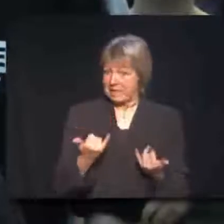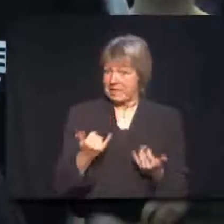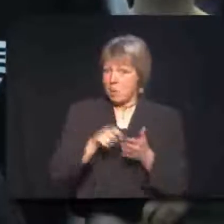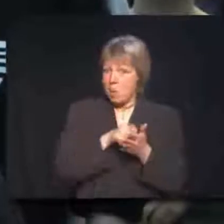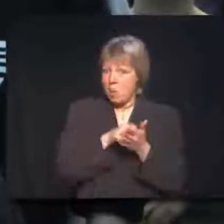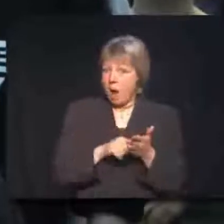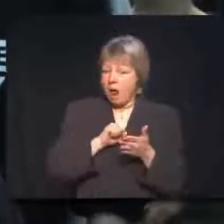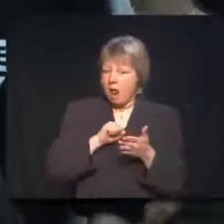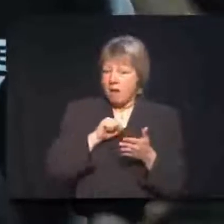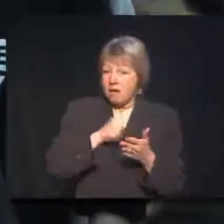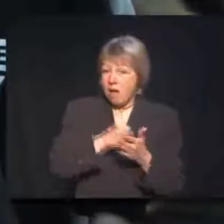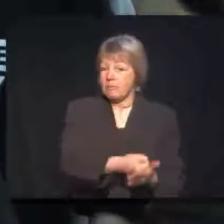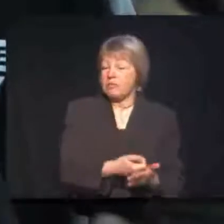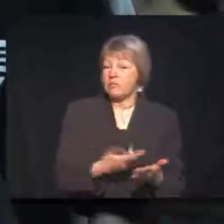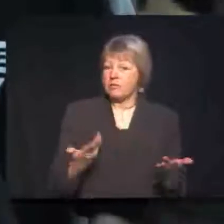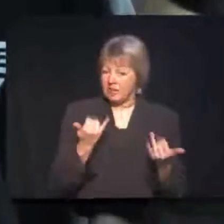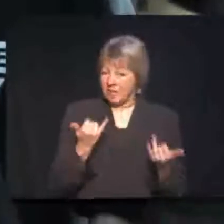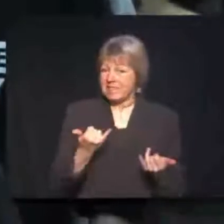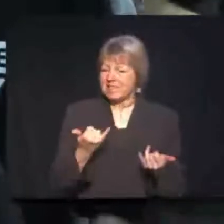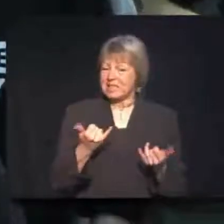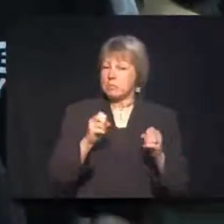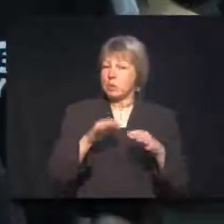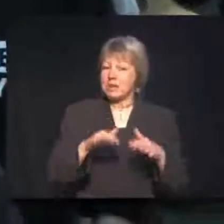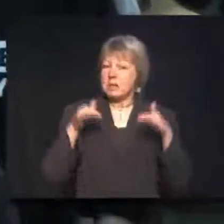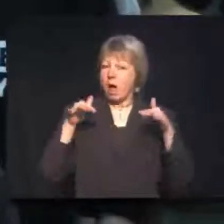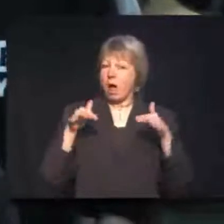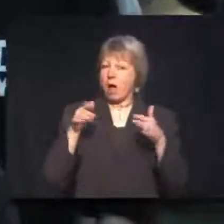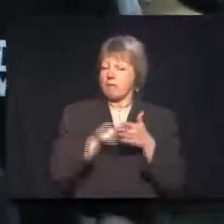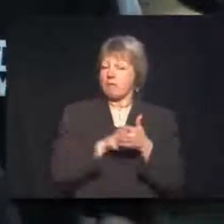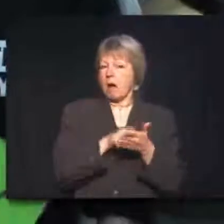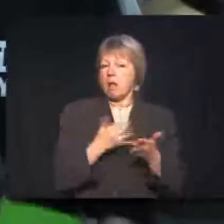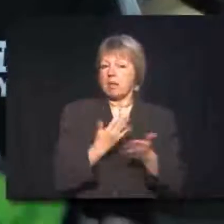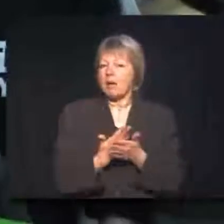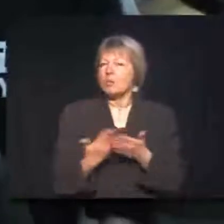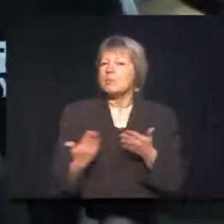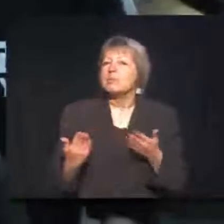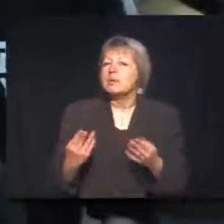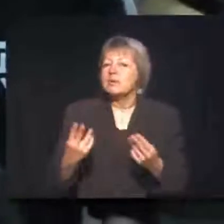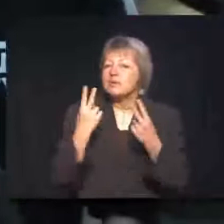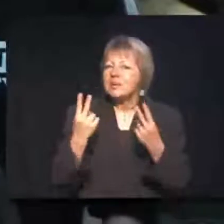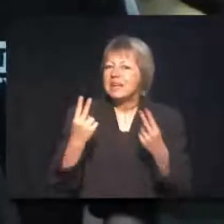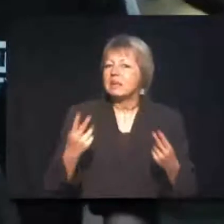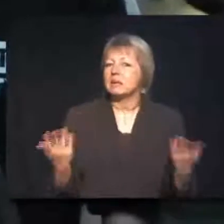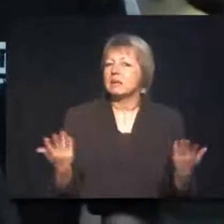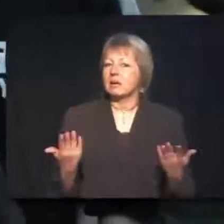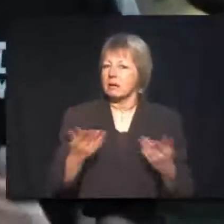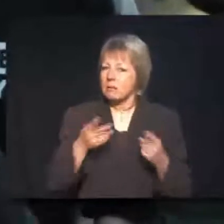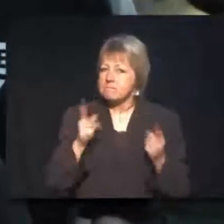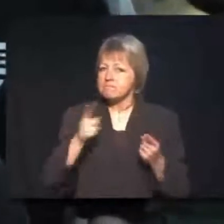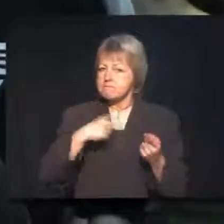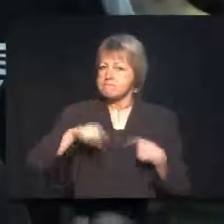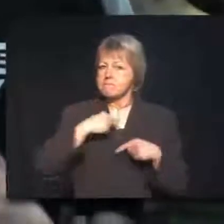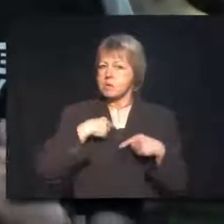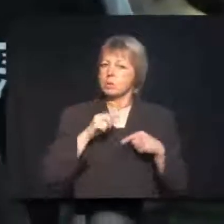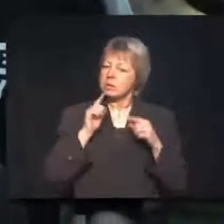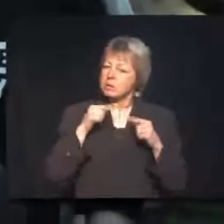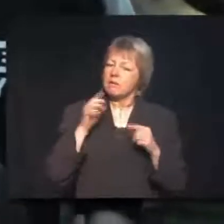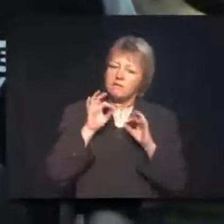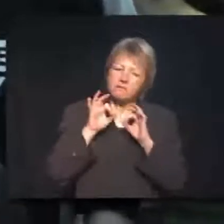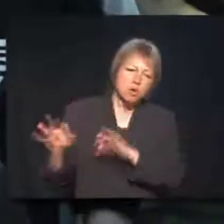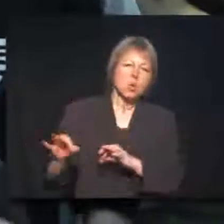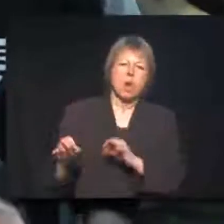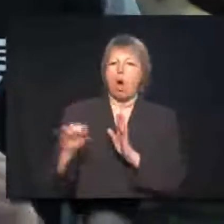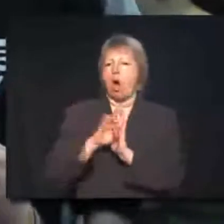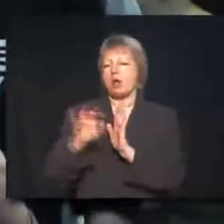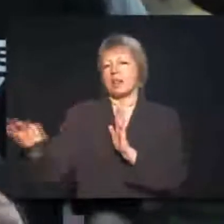Monate und der Bundestagswahl und deswegen ist es auch wichtig dass wir uns zu diesen Dingen bekennt oder Online-Wahl für die